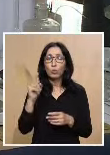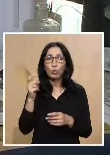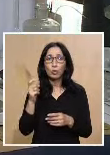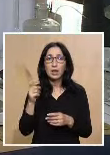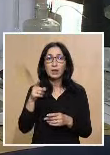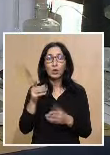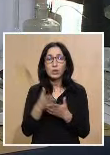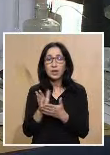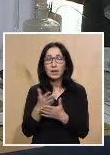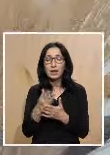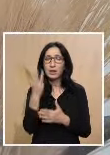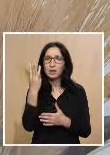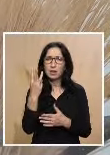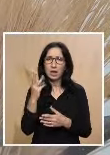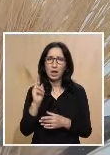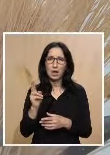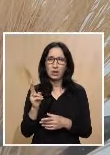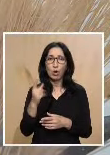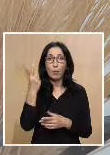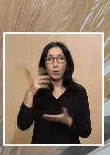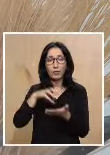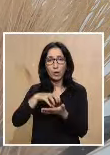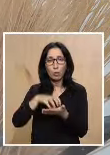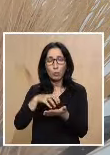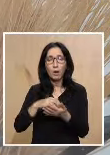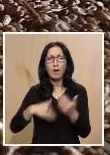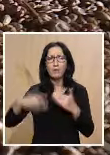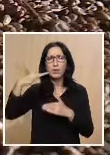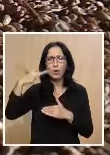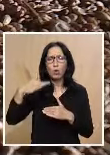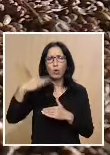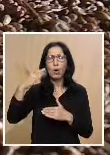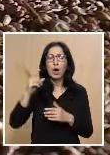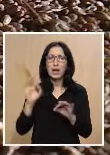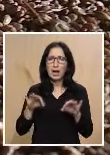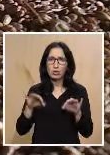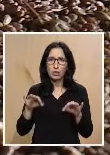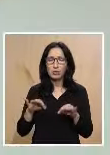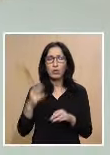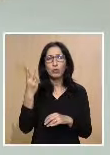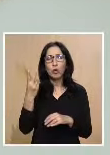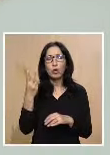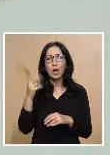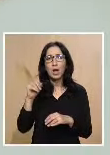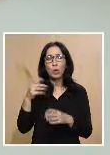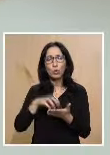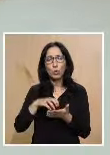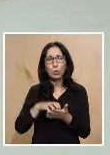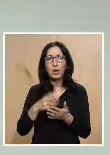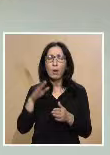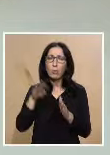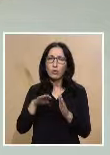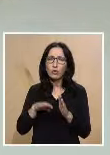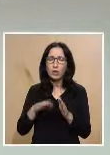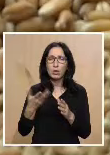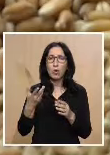в него, то се дели на три категории. Първа група с високо качество, втора група с повишено качество и трета група,